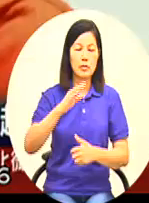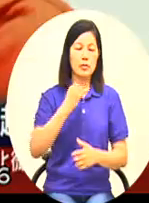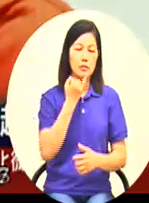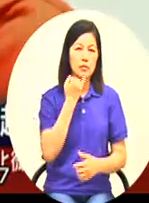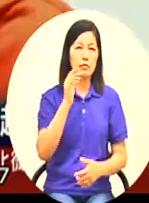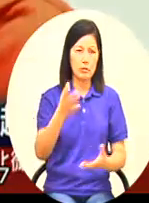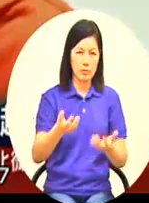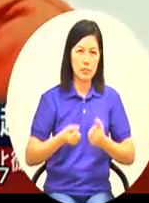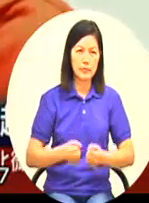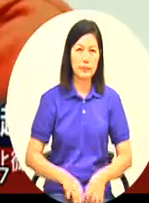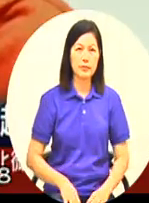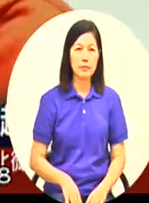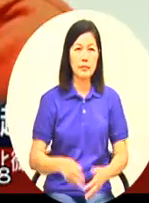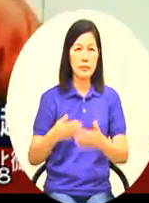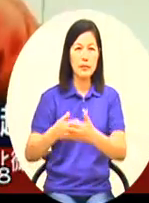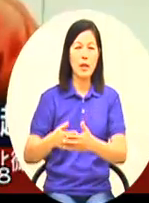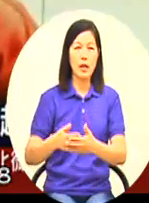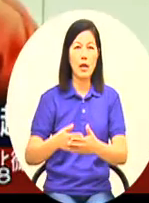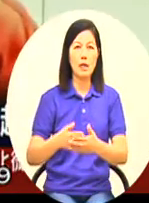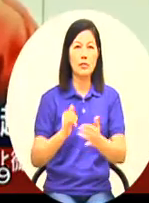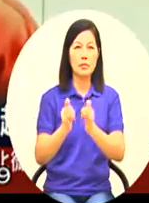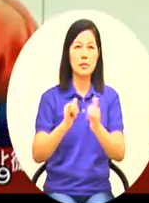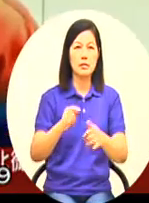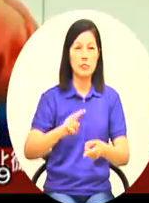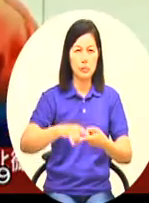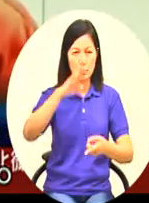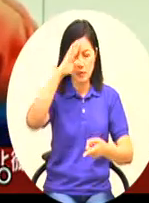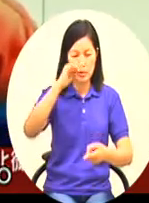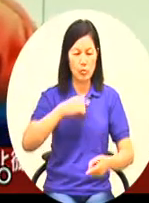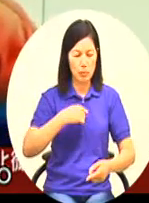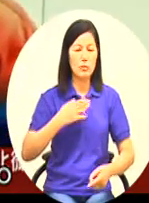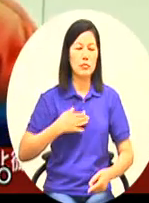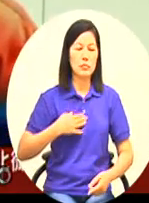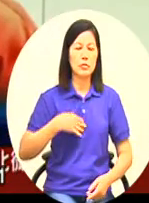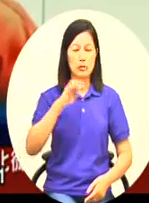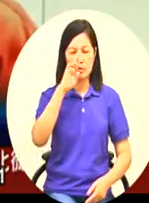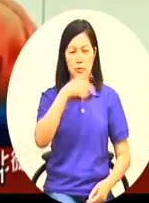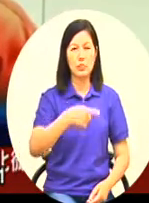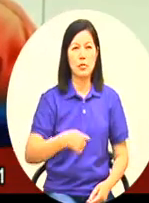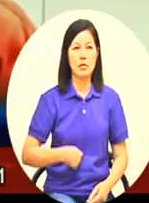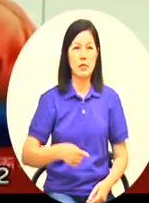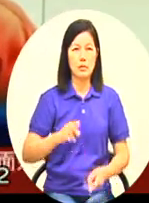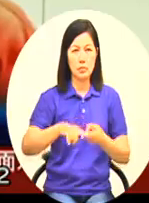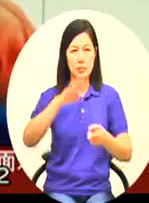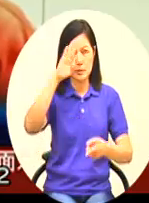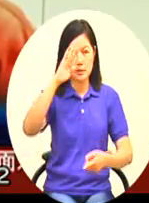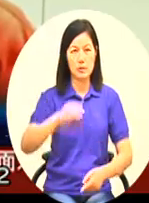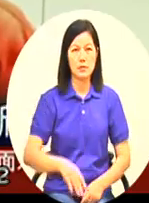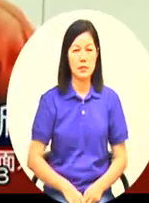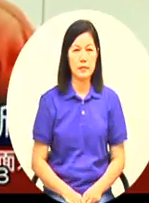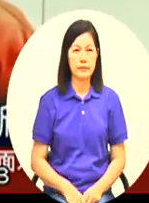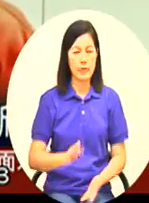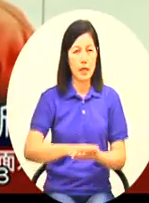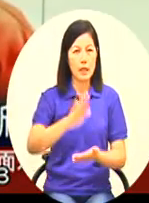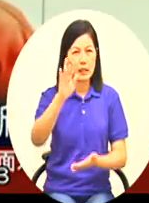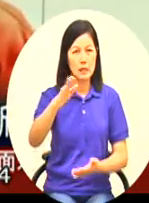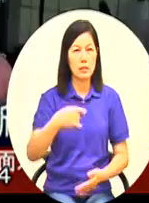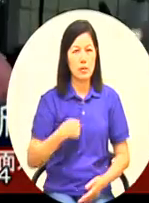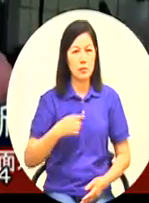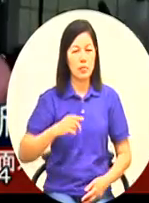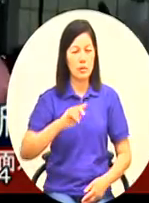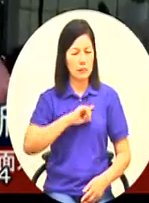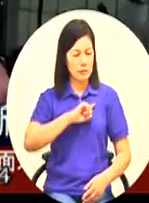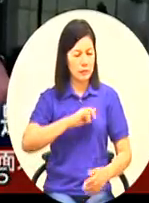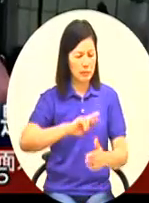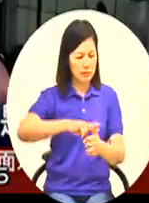姓们，对不起， 我知道错了，真的是很对不起。那以后我会改过